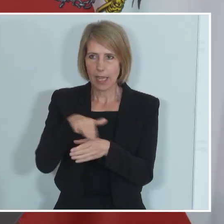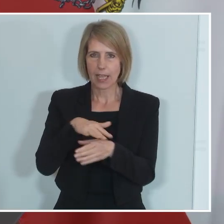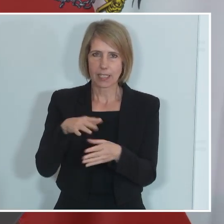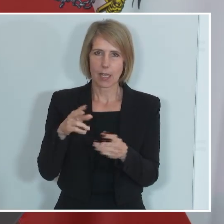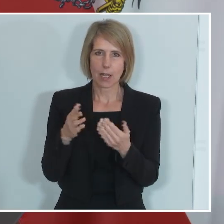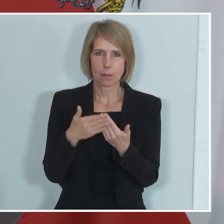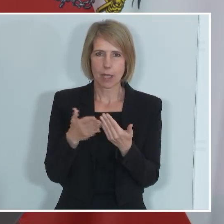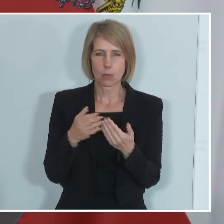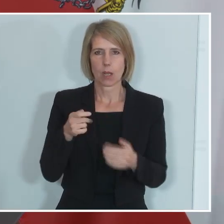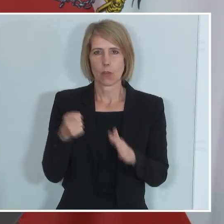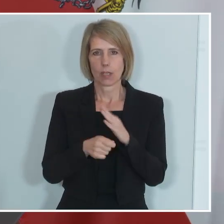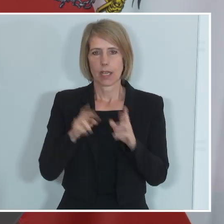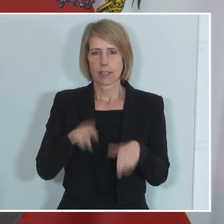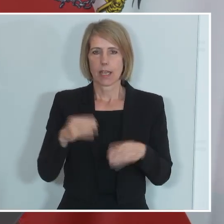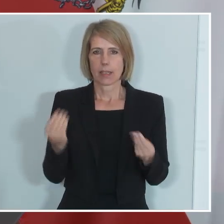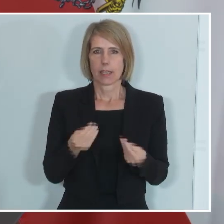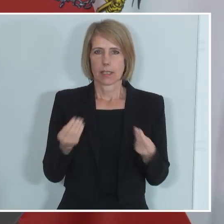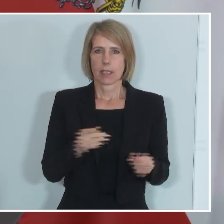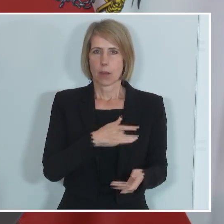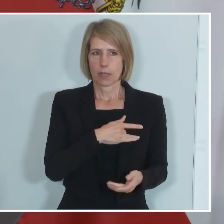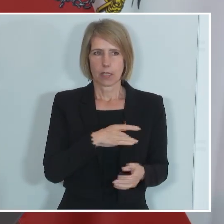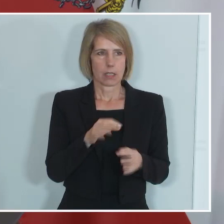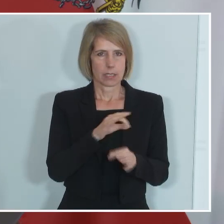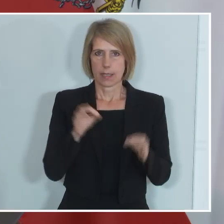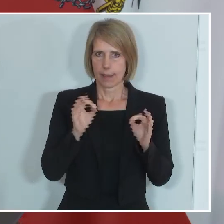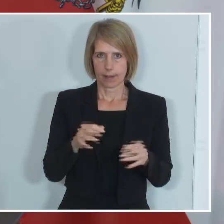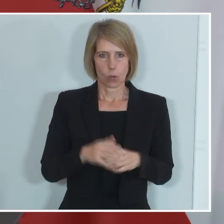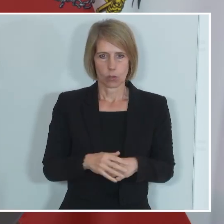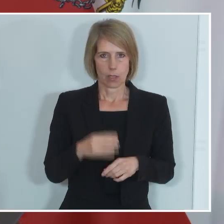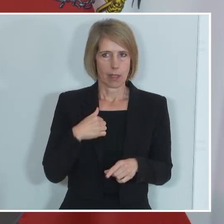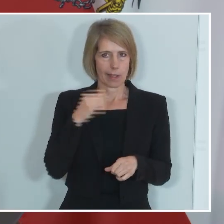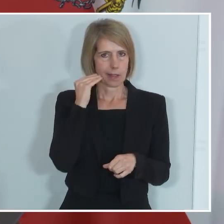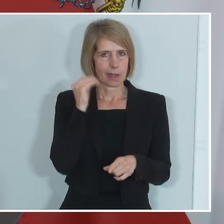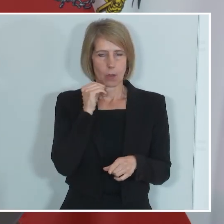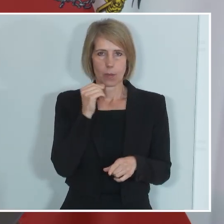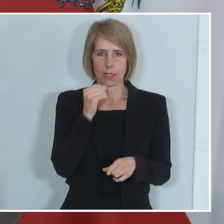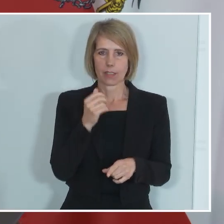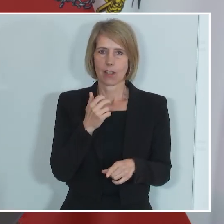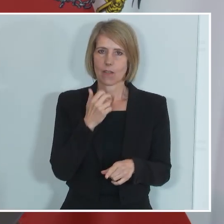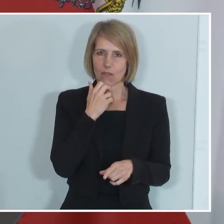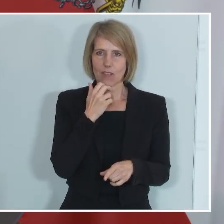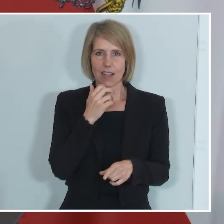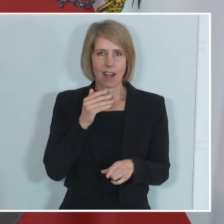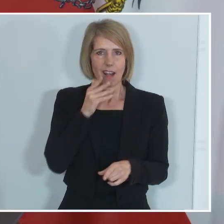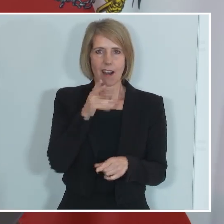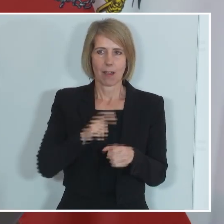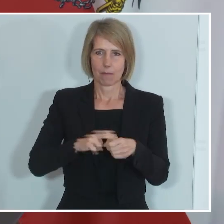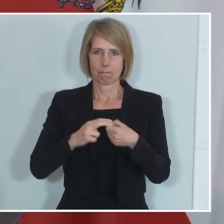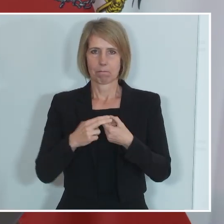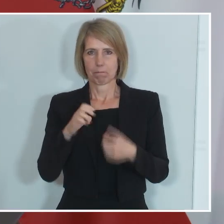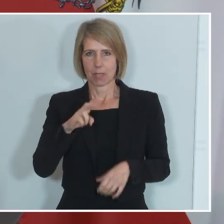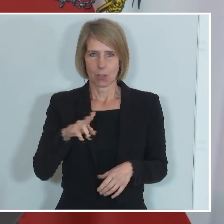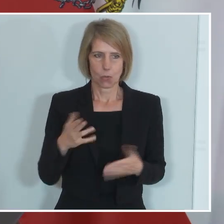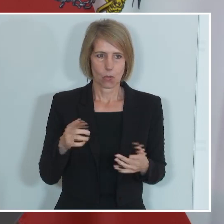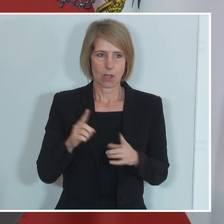was finanzrechtliche Dinge betrifft, natürlich sehr gut. Ich habe nicht das Gefühl, dass sie wirklich Mitglied der Europäischen Union werden wollen. Sie haben, wenn sie so wollen,